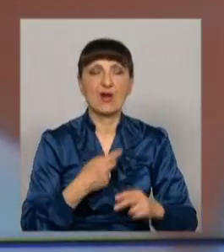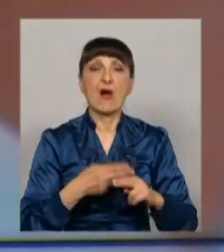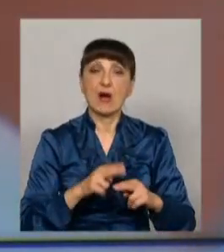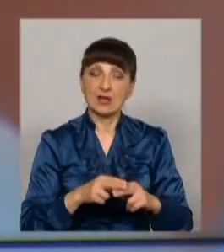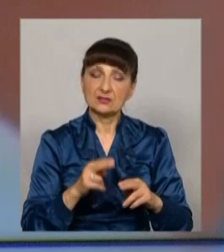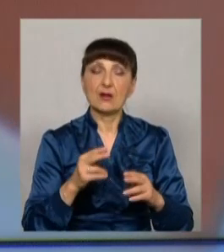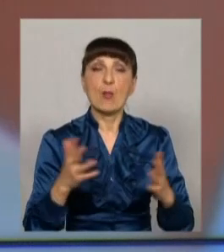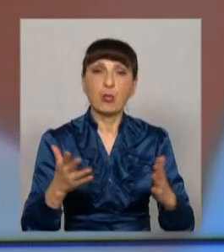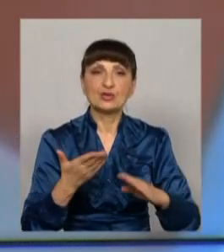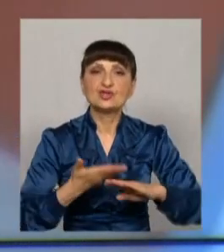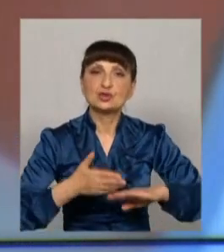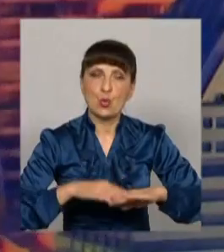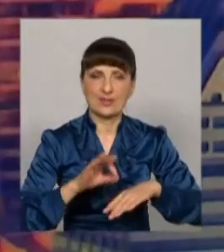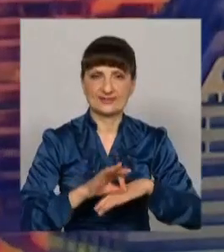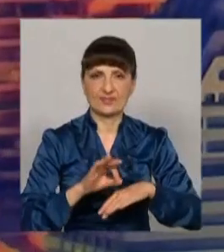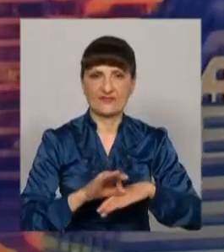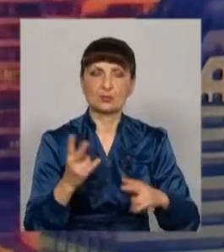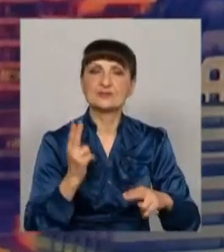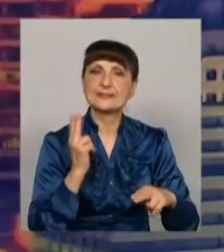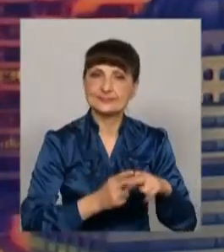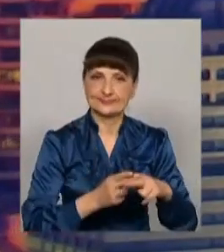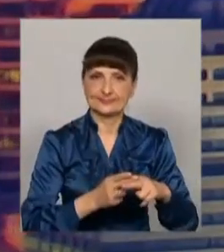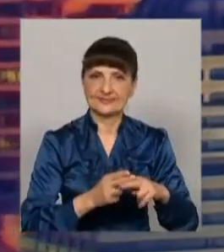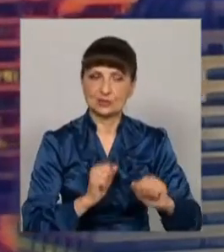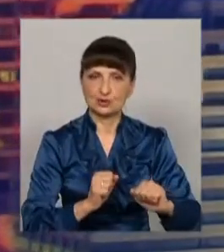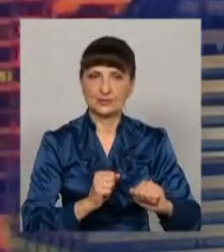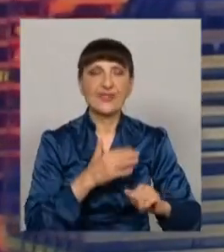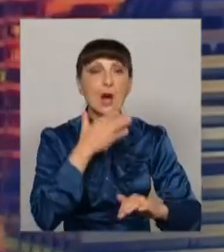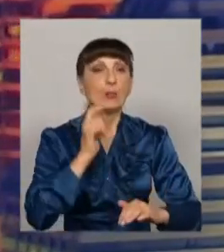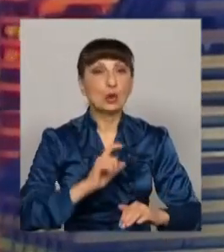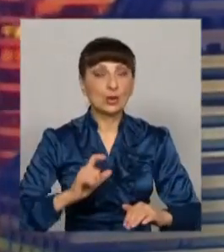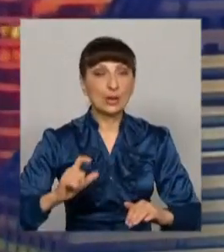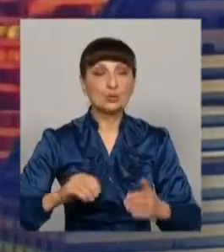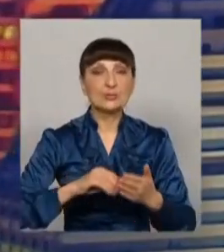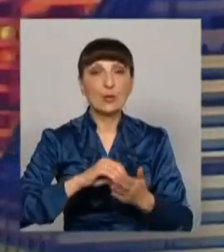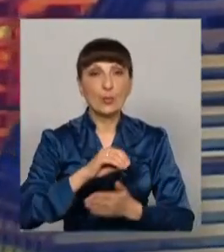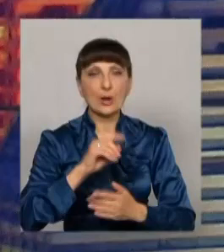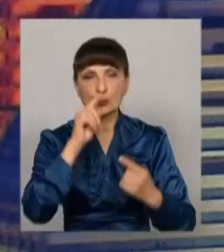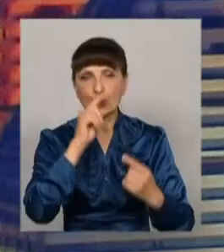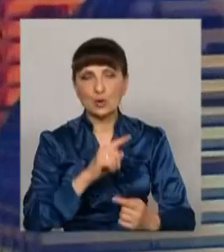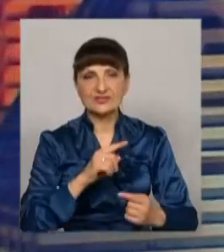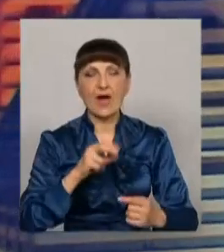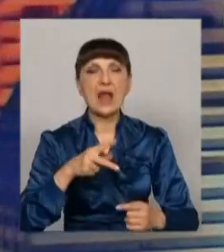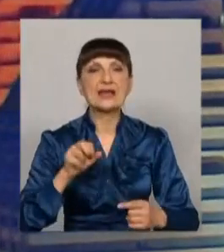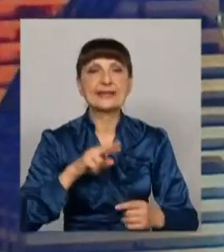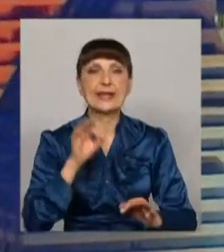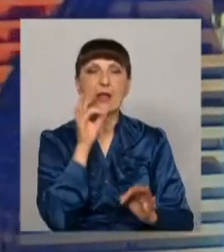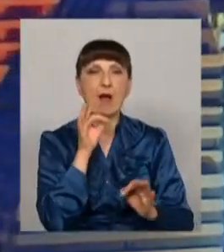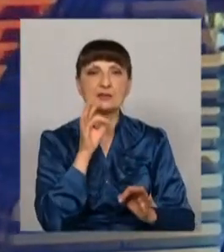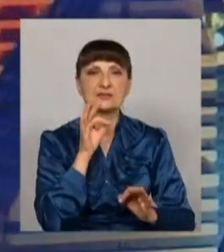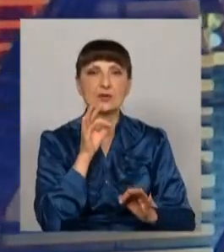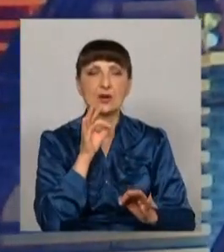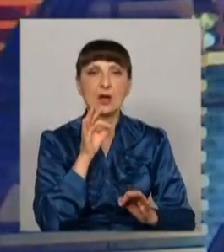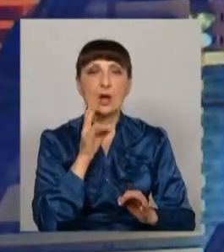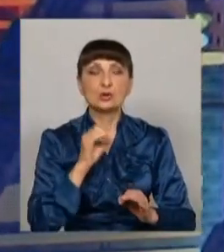более тяжелое заболевание. Да. Вот многие люди, да, покупают противоаллергенные препараты, при этом не